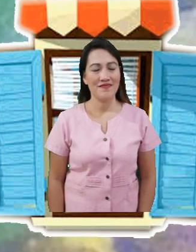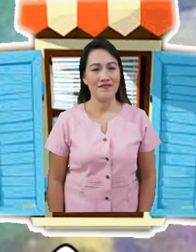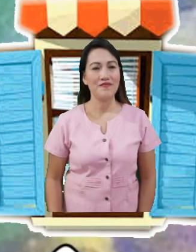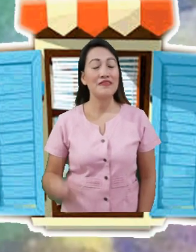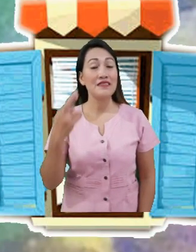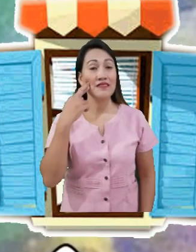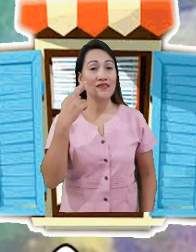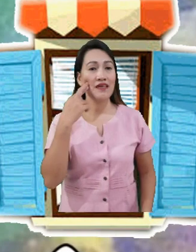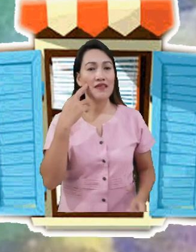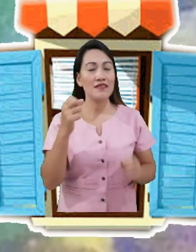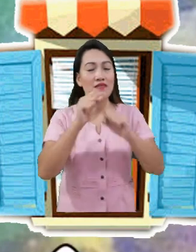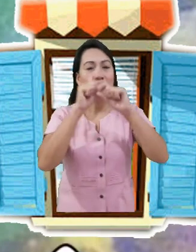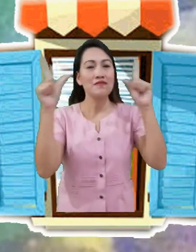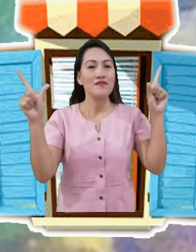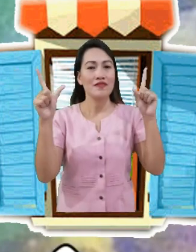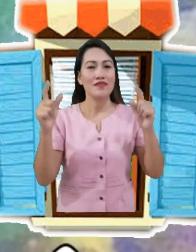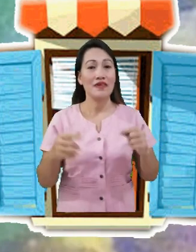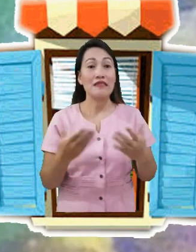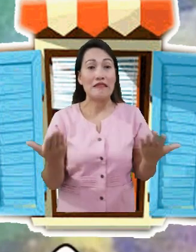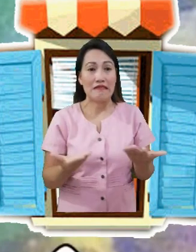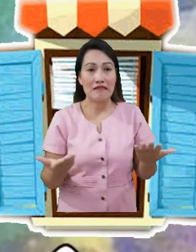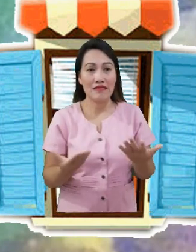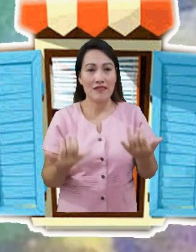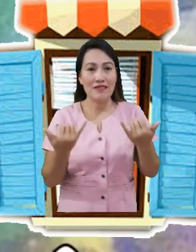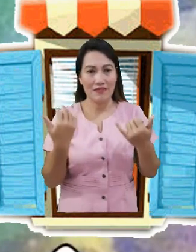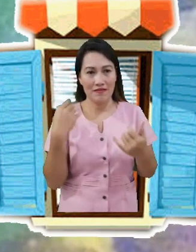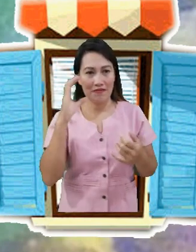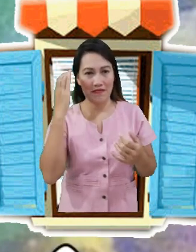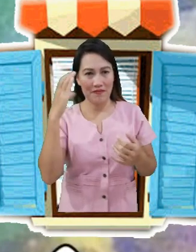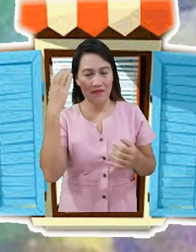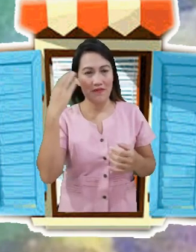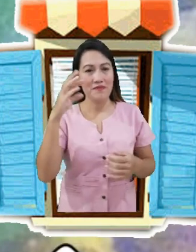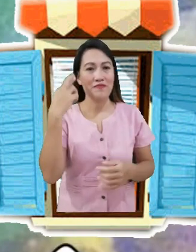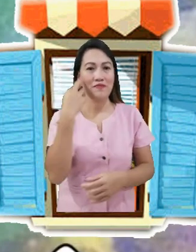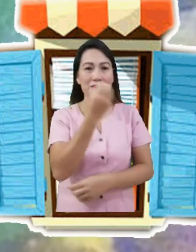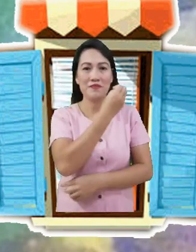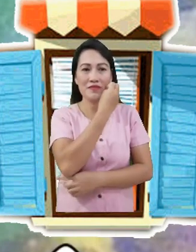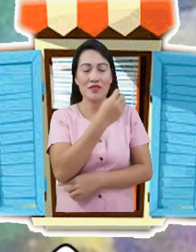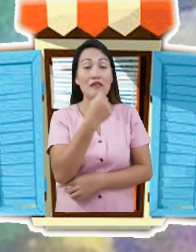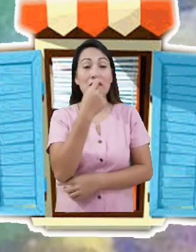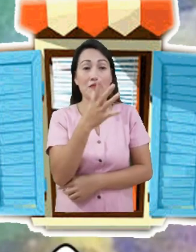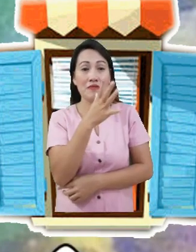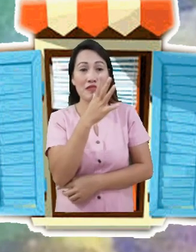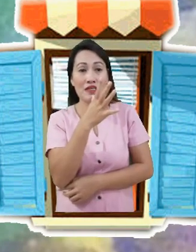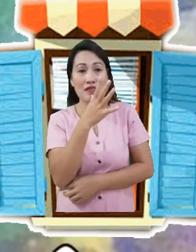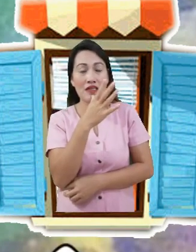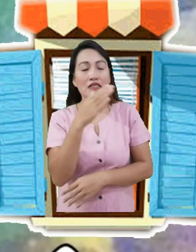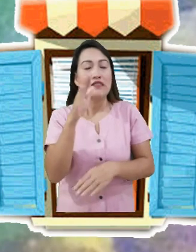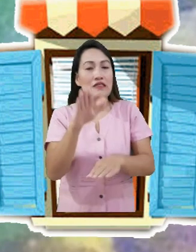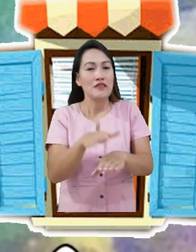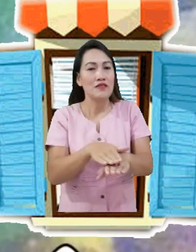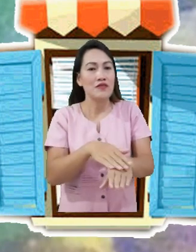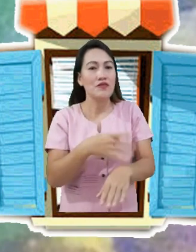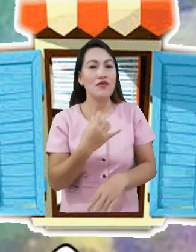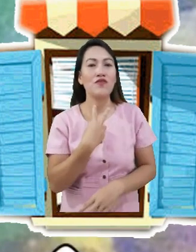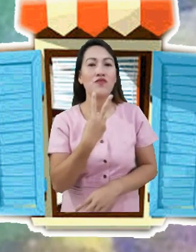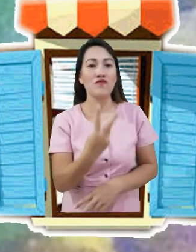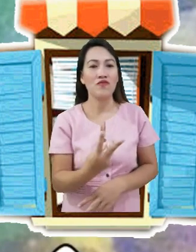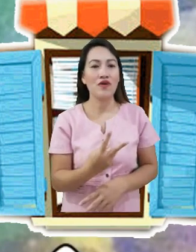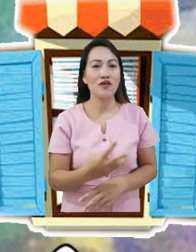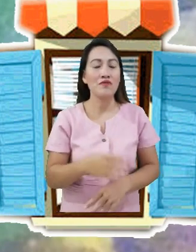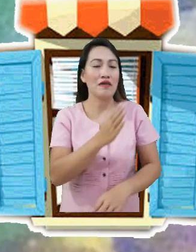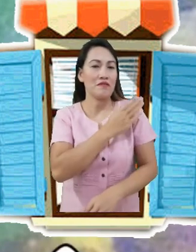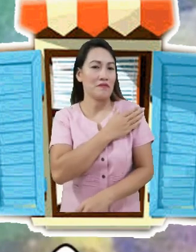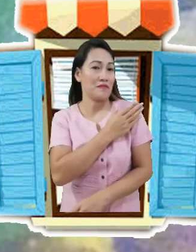Rita, gumising ka na. Nandito na ang iyong pinsan na si Rosario. Wika ni nanay sa marahan na tinig habang ako'y tinatapik